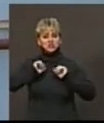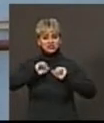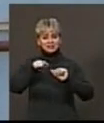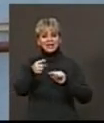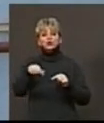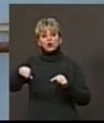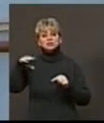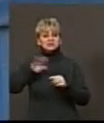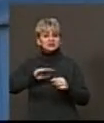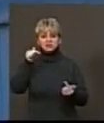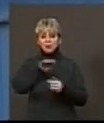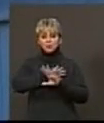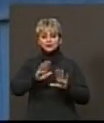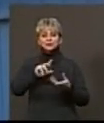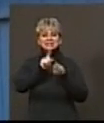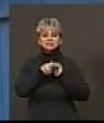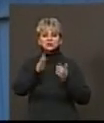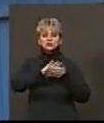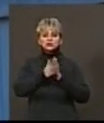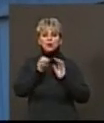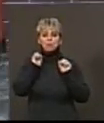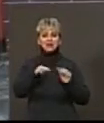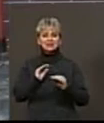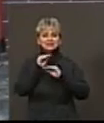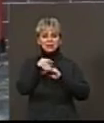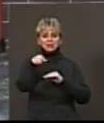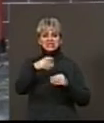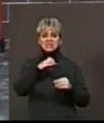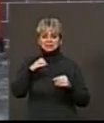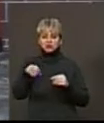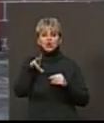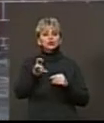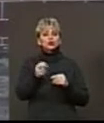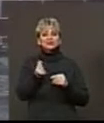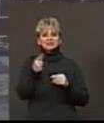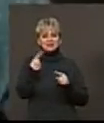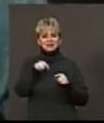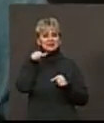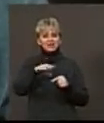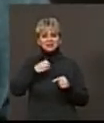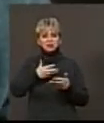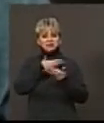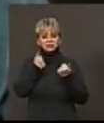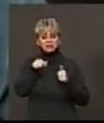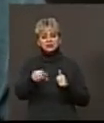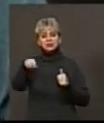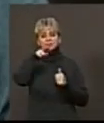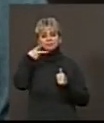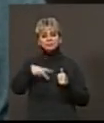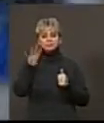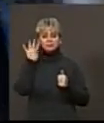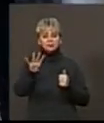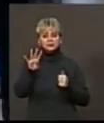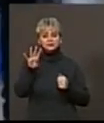истца это не устраивает. Изменить ситуацию могли бы дополнительные экспертизы, но денег на них уже нет. Екатерина Лободина,